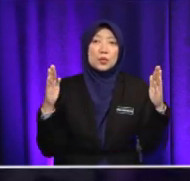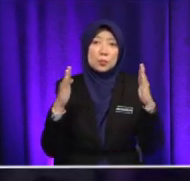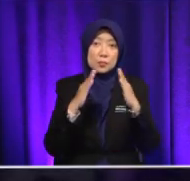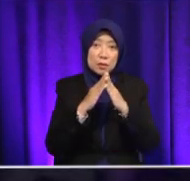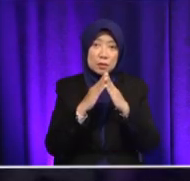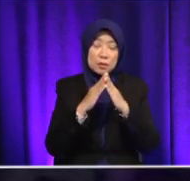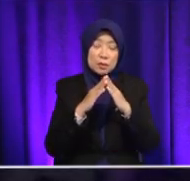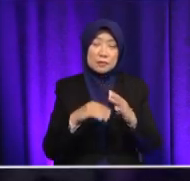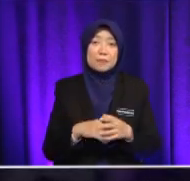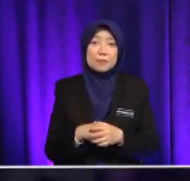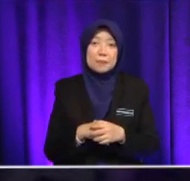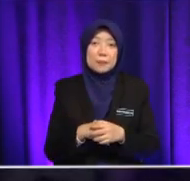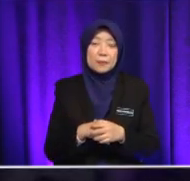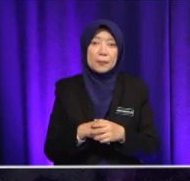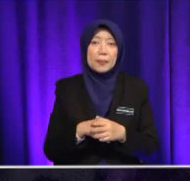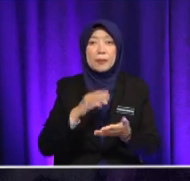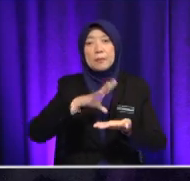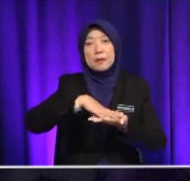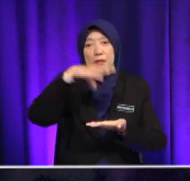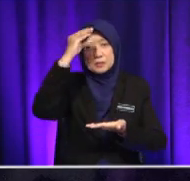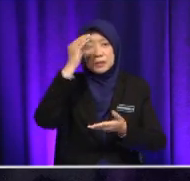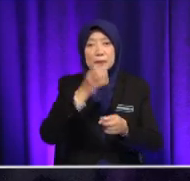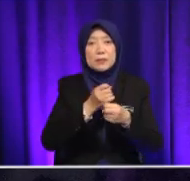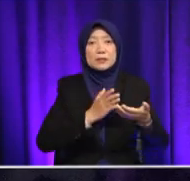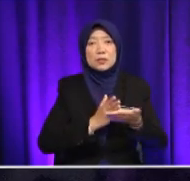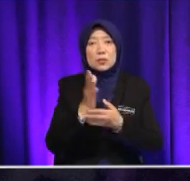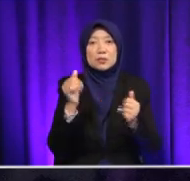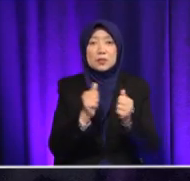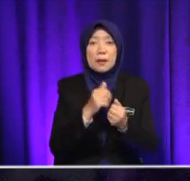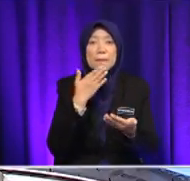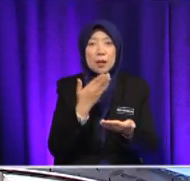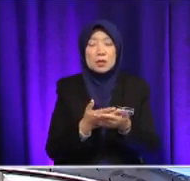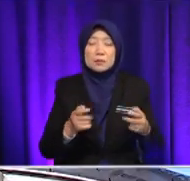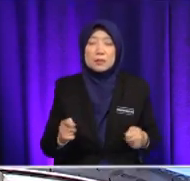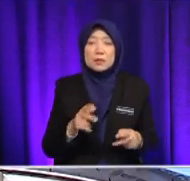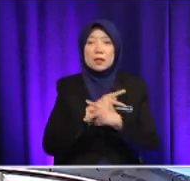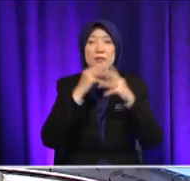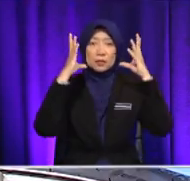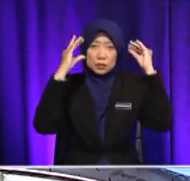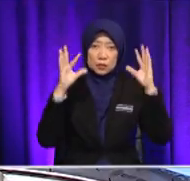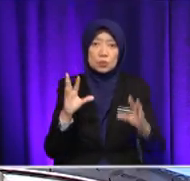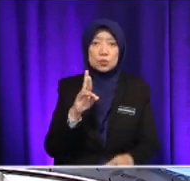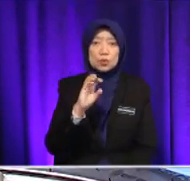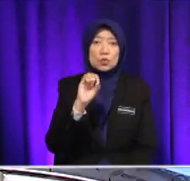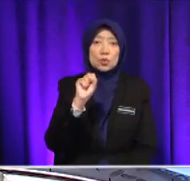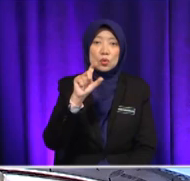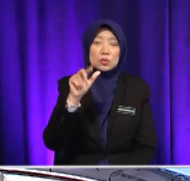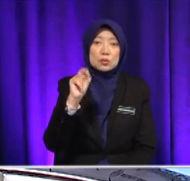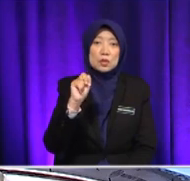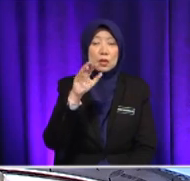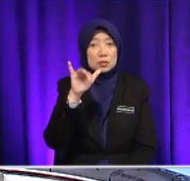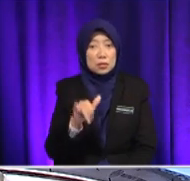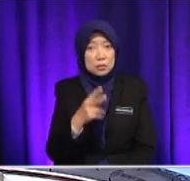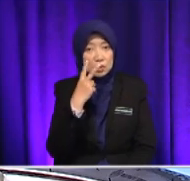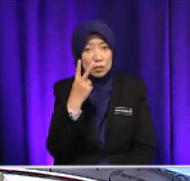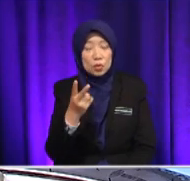memastikan pembelajaran dapat diteruskan dengan baik. Okey, terima kasih cikgu Ustaz atas pembelajaran kita pada hari ini dan kepada mereka yang menonton, harap ia memberi